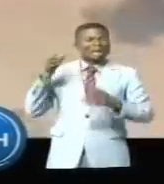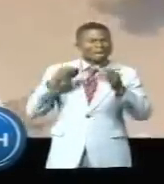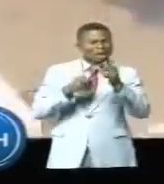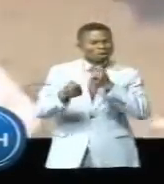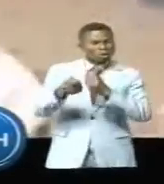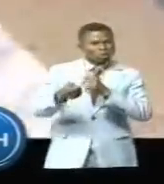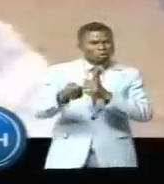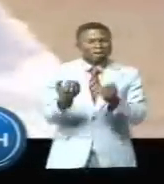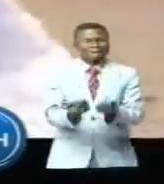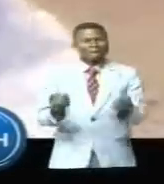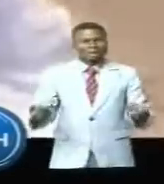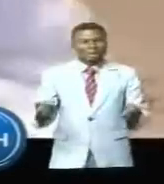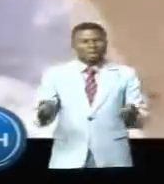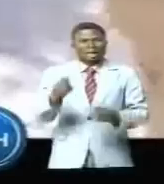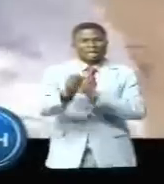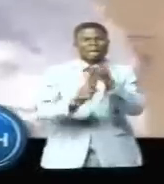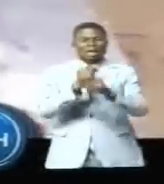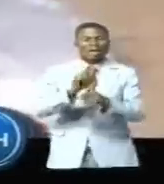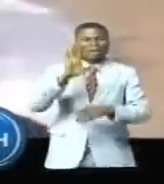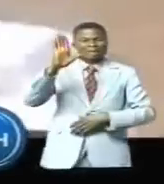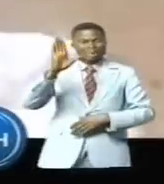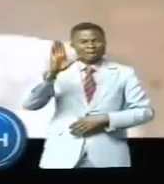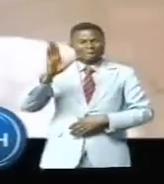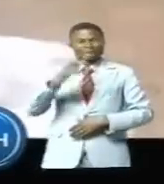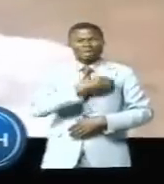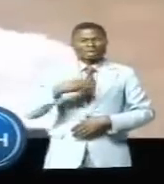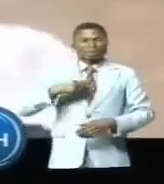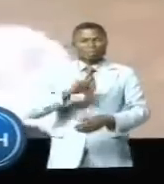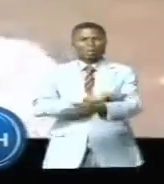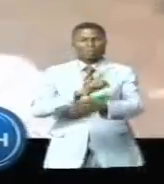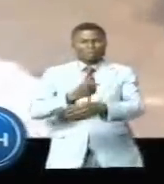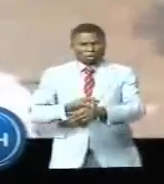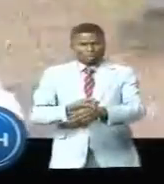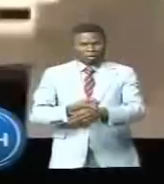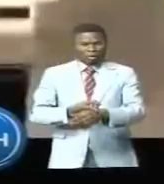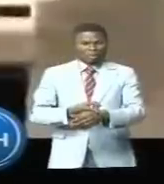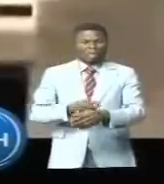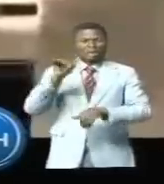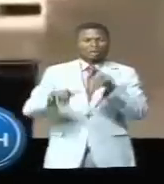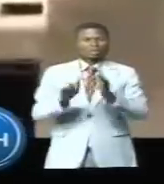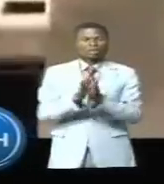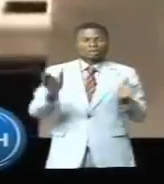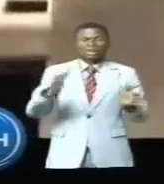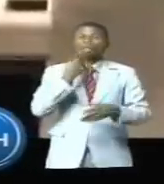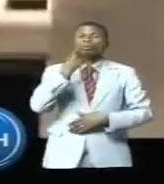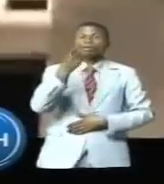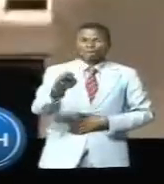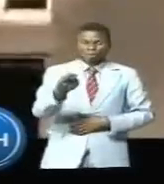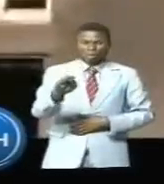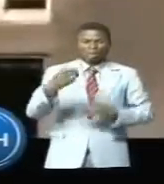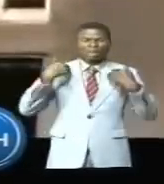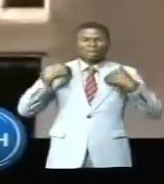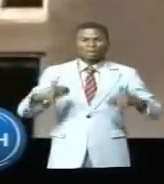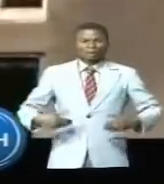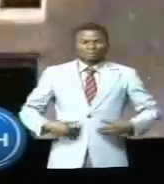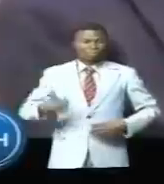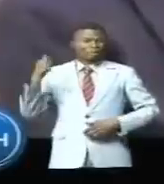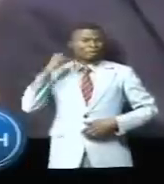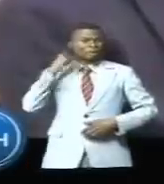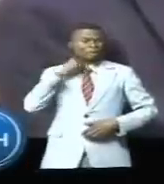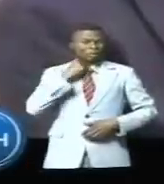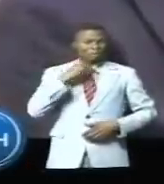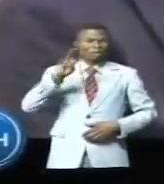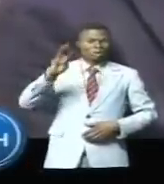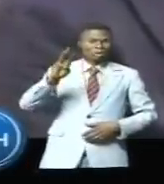surtout chez les enfants de moins de 5 ans et les femmes enceintes, a indiqué le secrétaire général à la santé, le docteur Willy